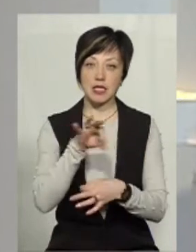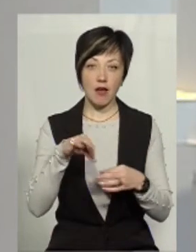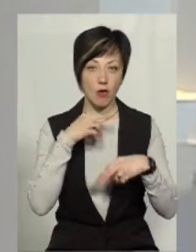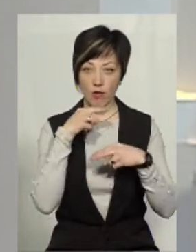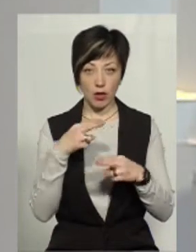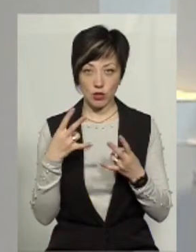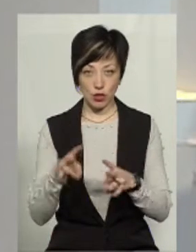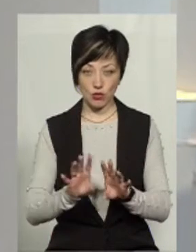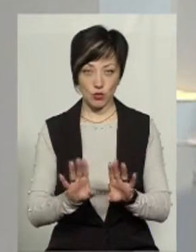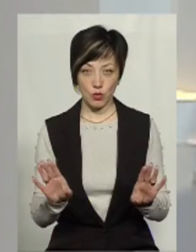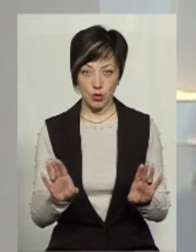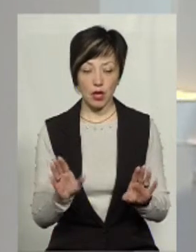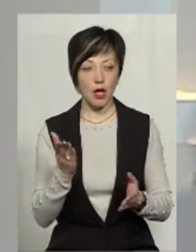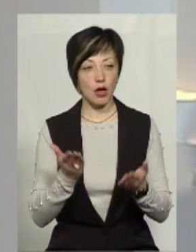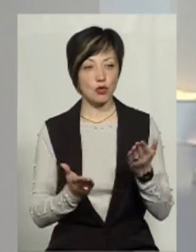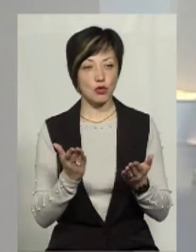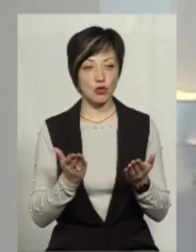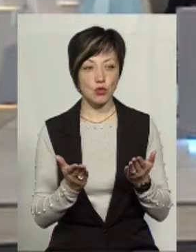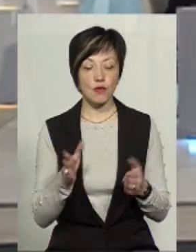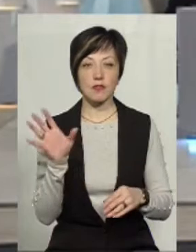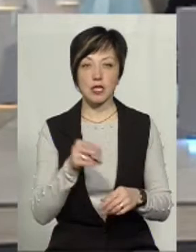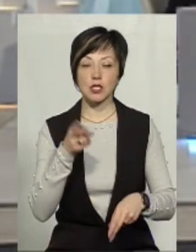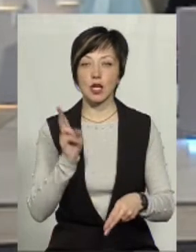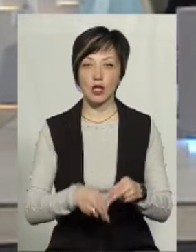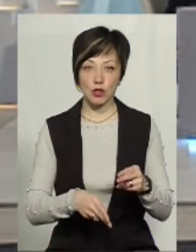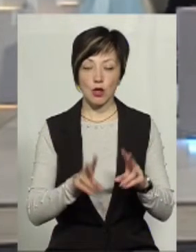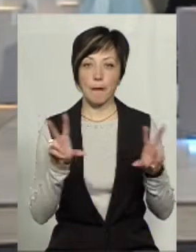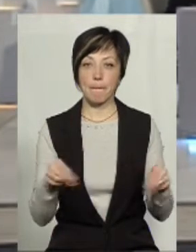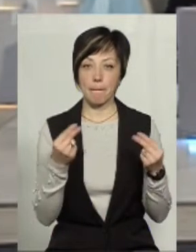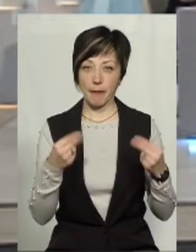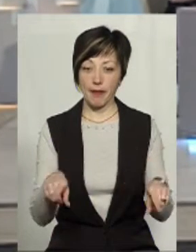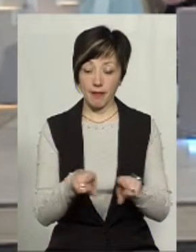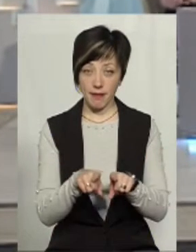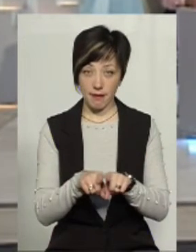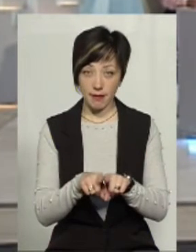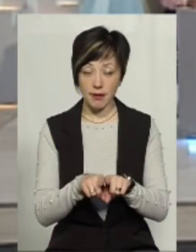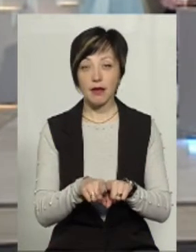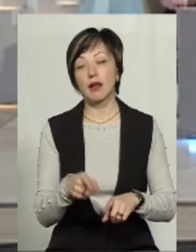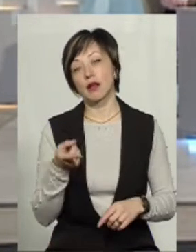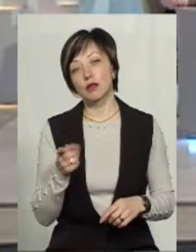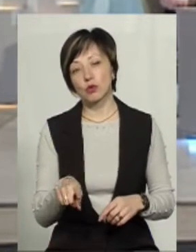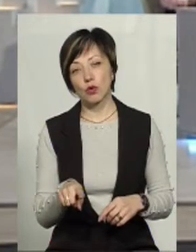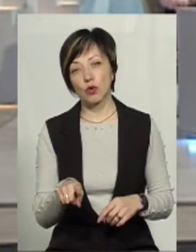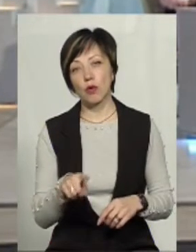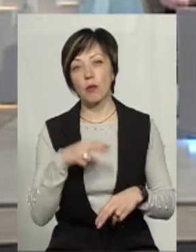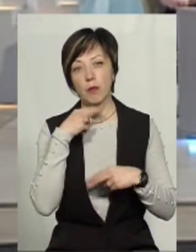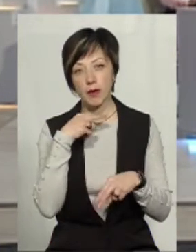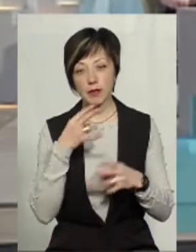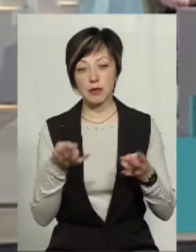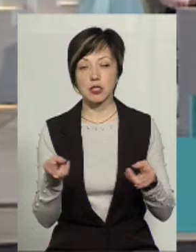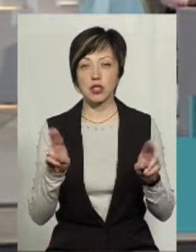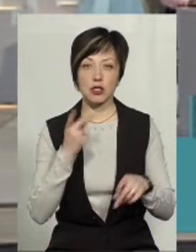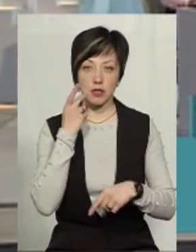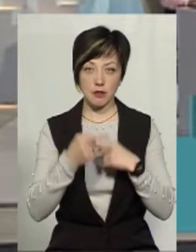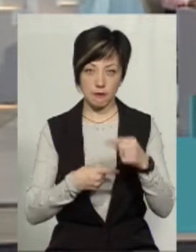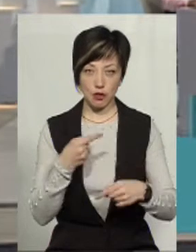пильність не зашкодить? Якщо навіть все закінчилося, обійшлося отак от, то пильним треба